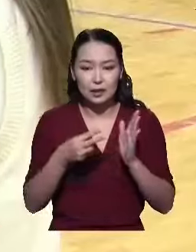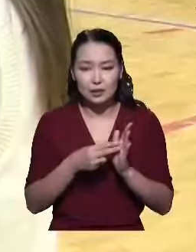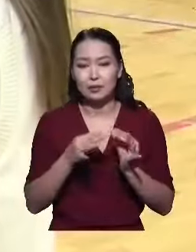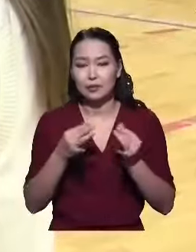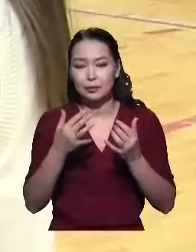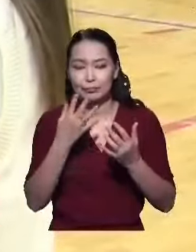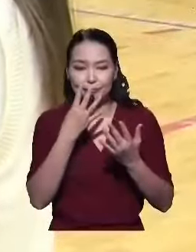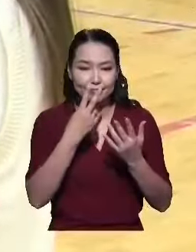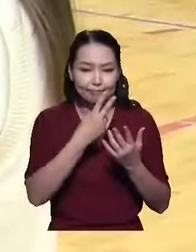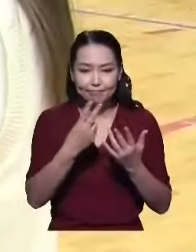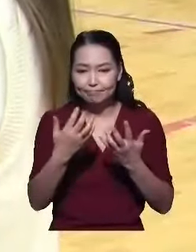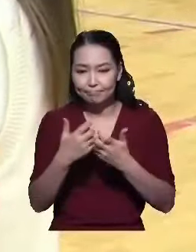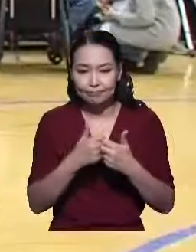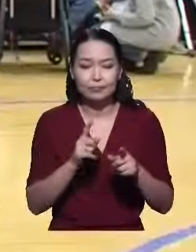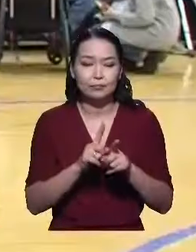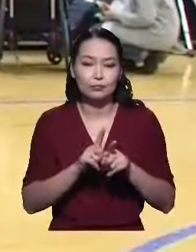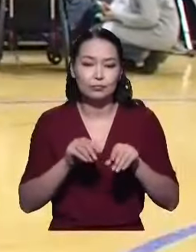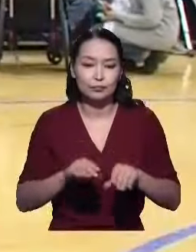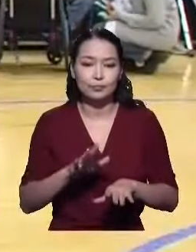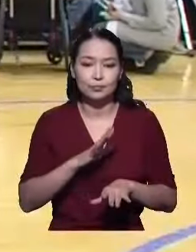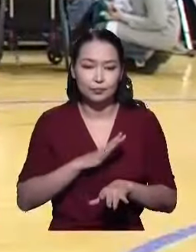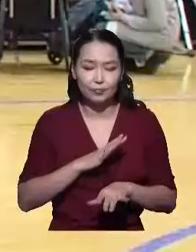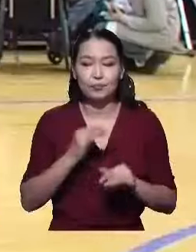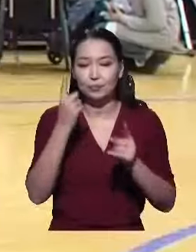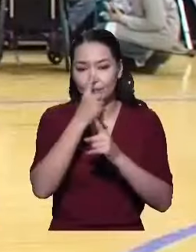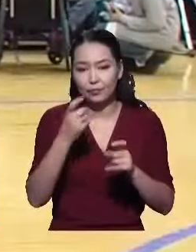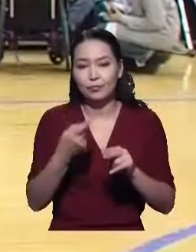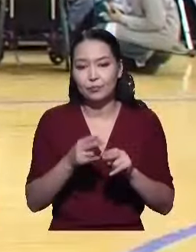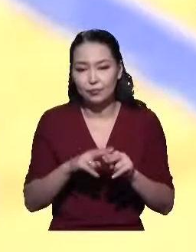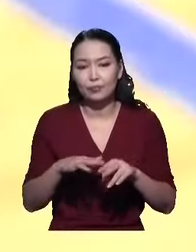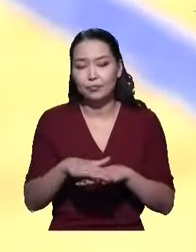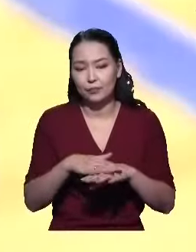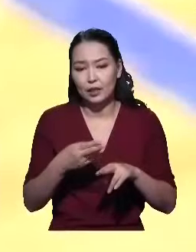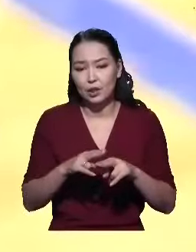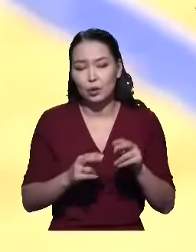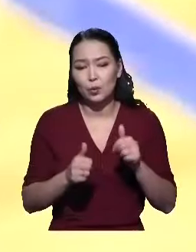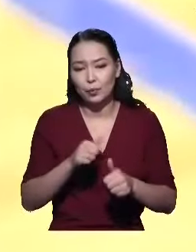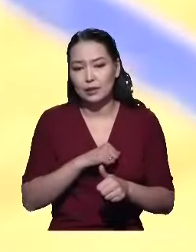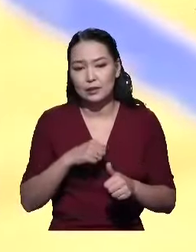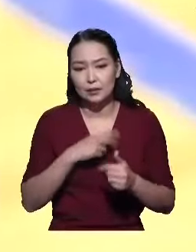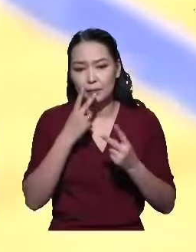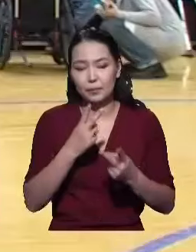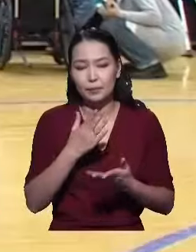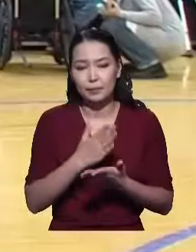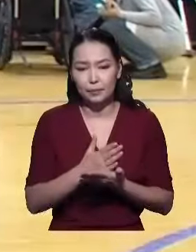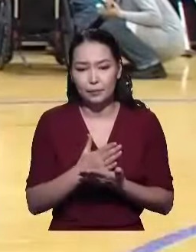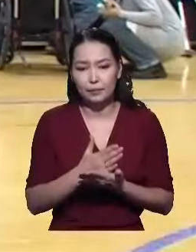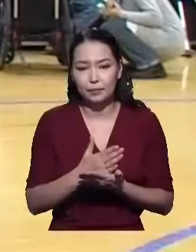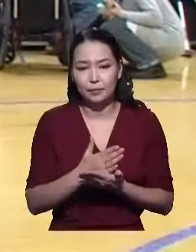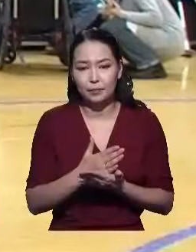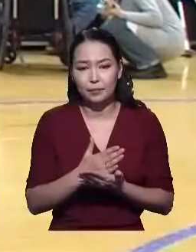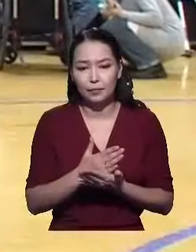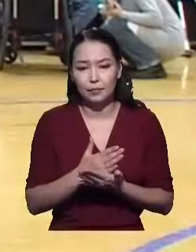Мы спорт приуравняли, не отделяем ни от кого, наоборот, приспосабливаем социуму. Мы будем этот пропагандировать, ведь это